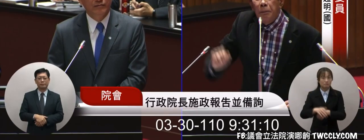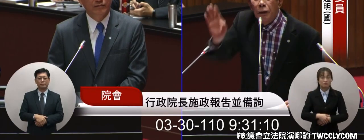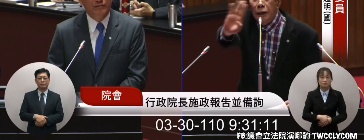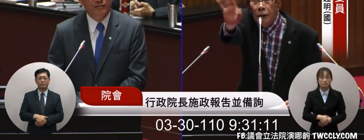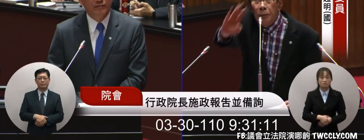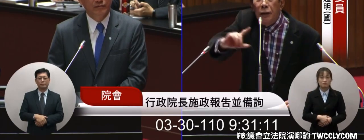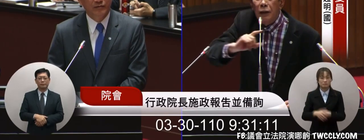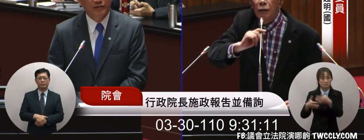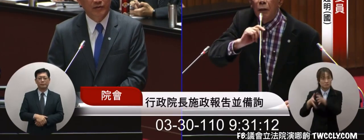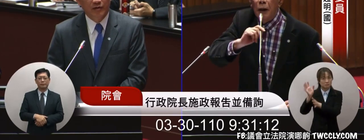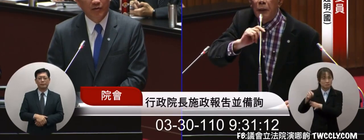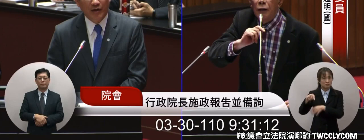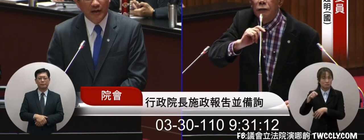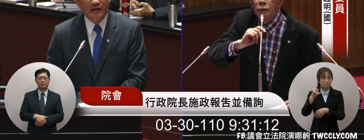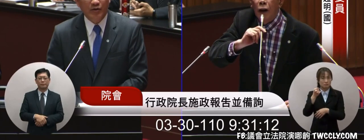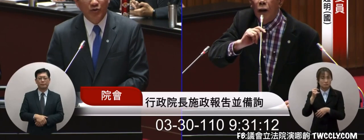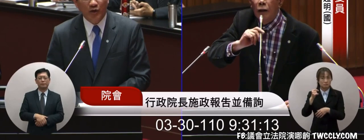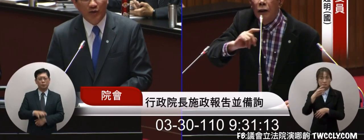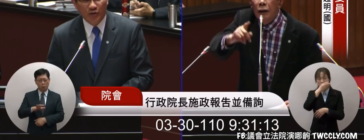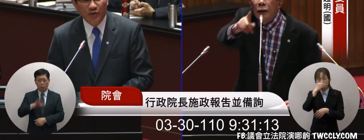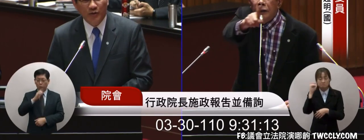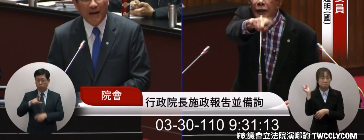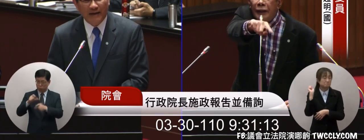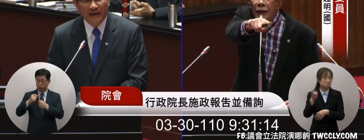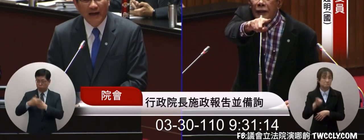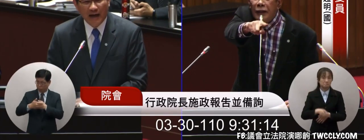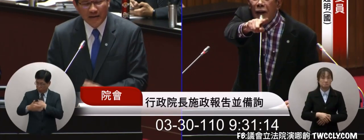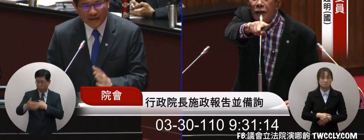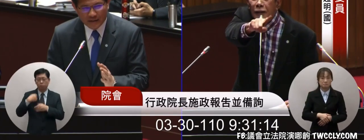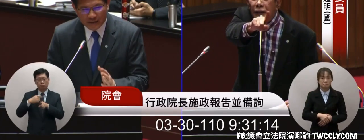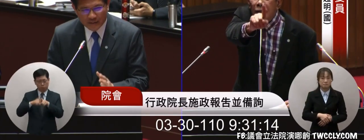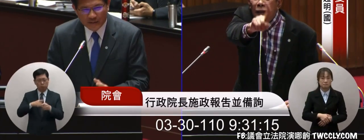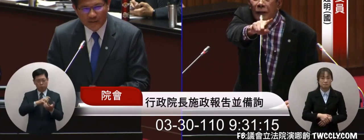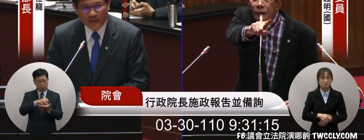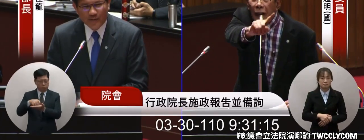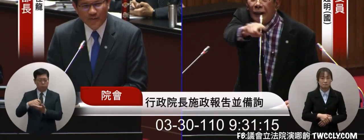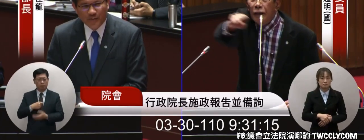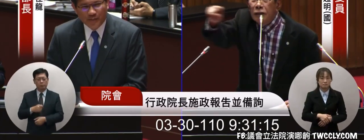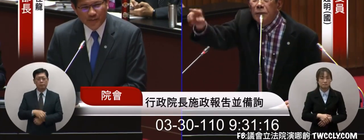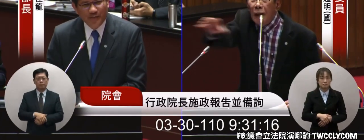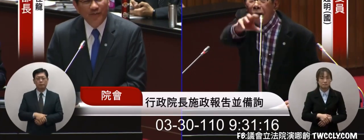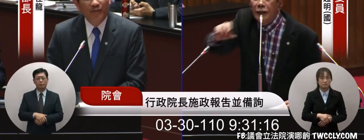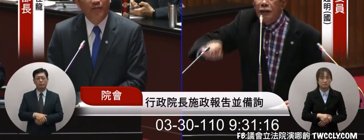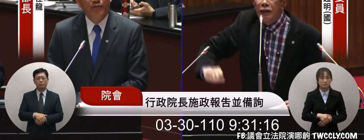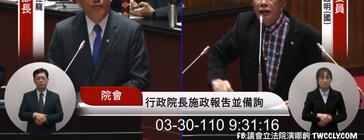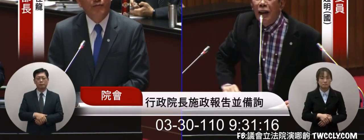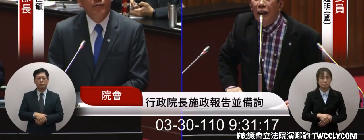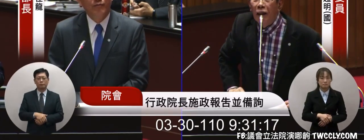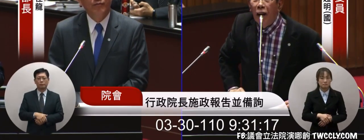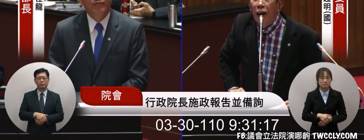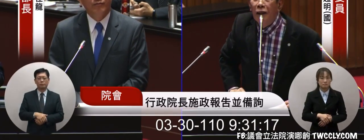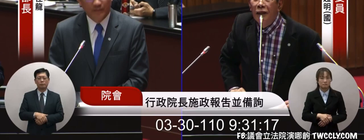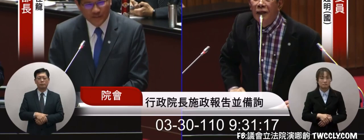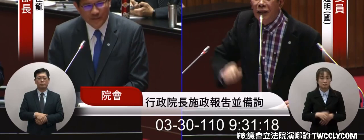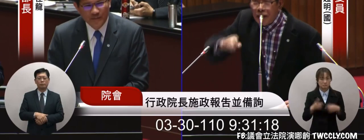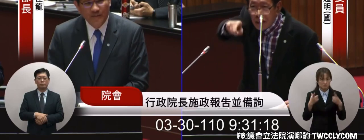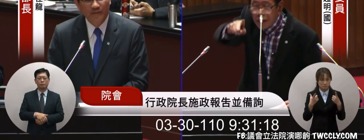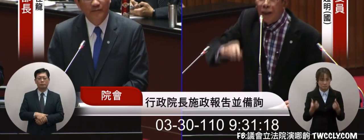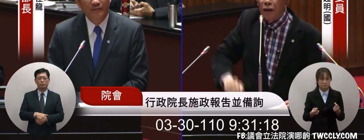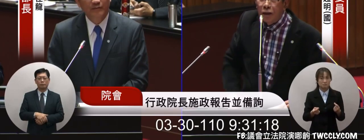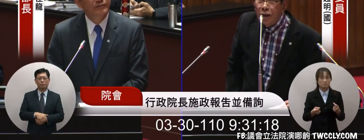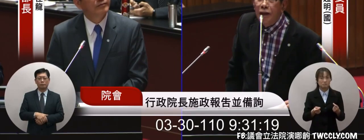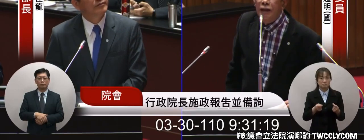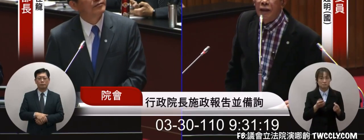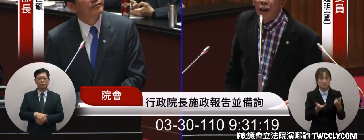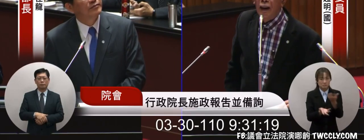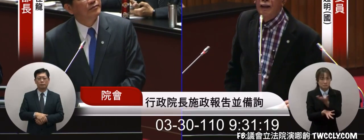部長你不能跟我媽媽尋規辦理你都說台中宮苗栗是一家的你以前講